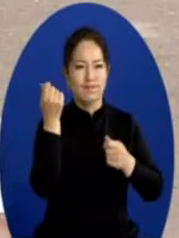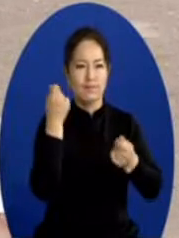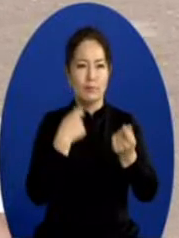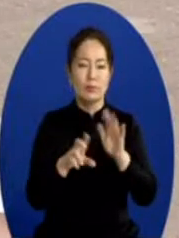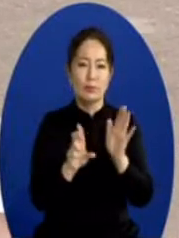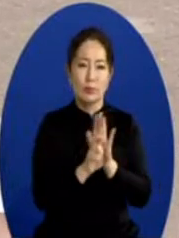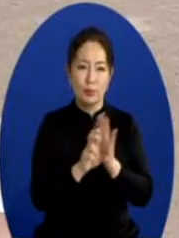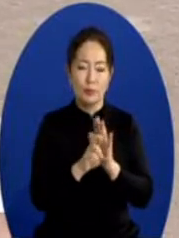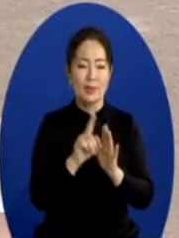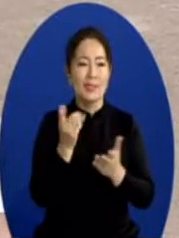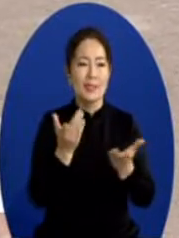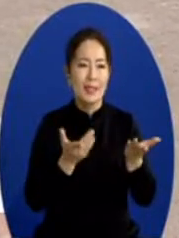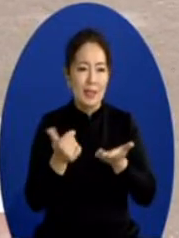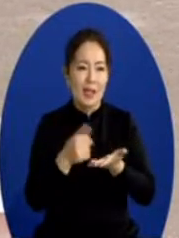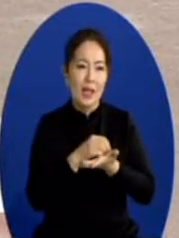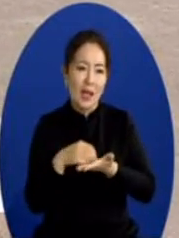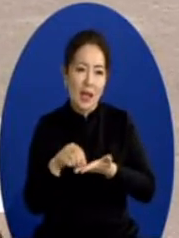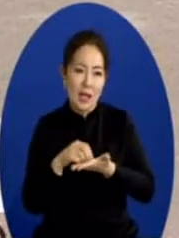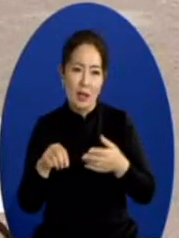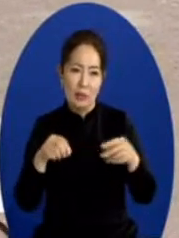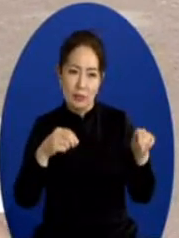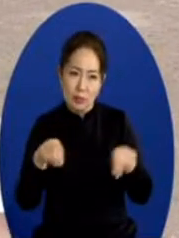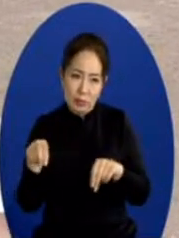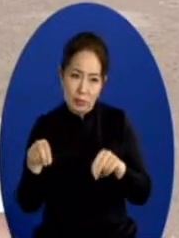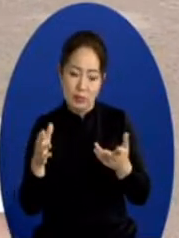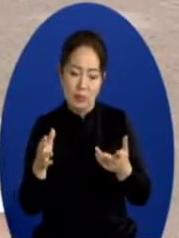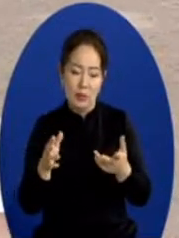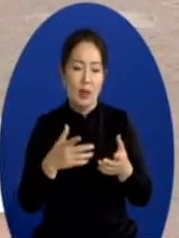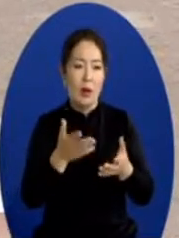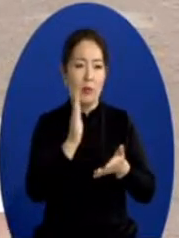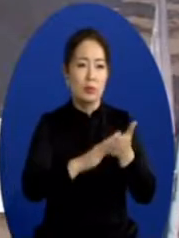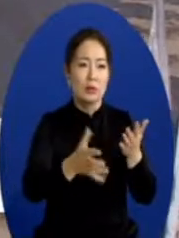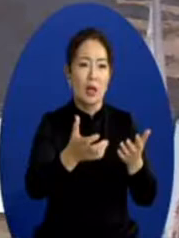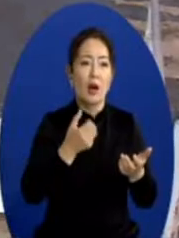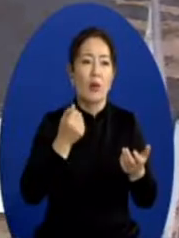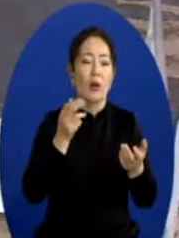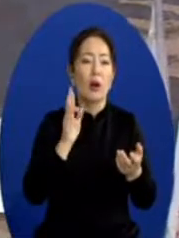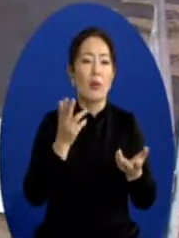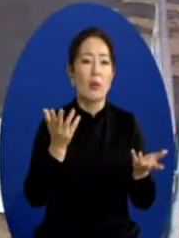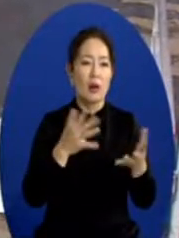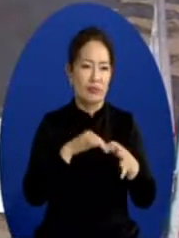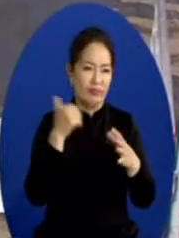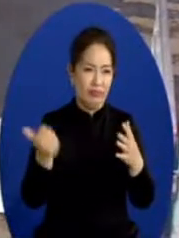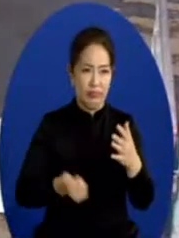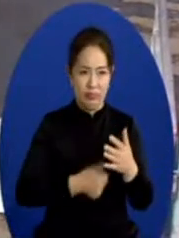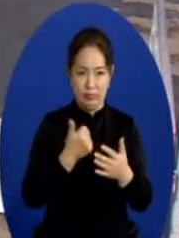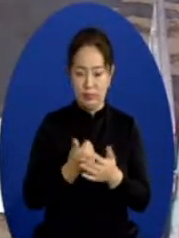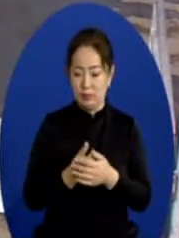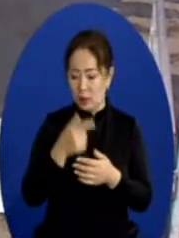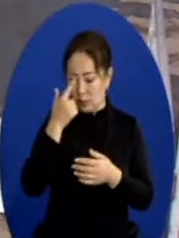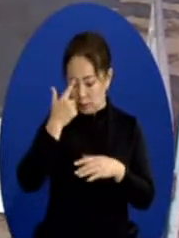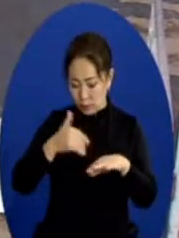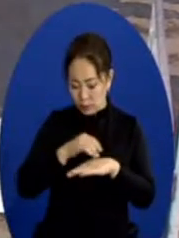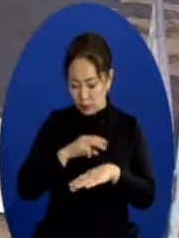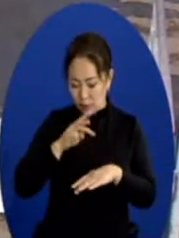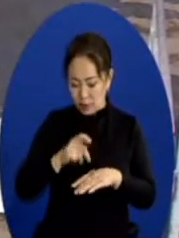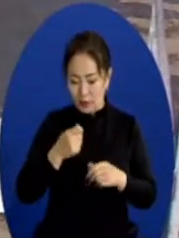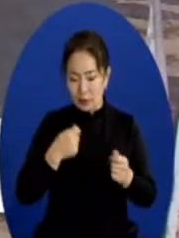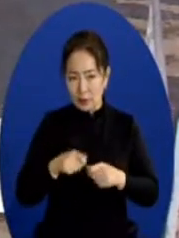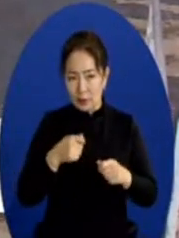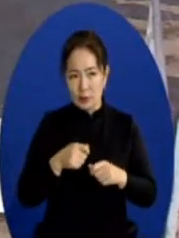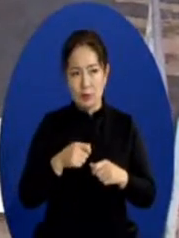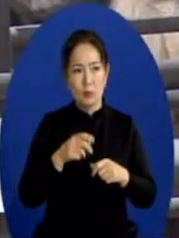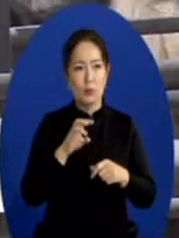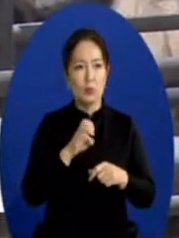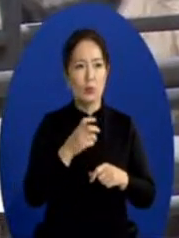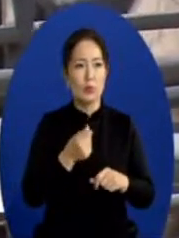зах зээлийн гэрээнүүд нь тийм ээ авах одоо компаниуд нь байгаа юм биш. Монгол улс мах экспортлж түүхий эдээ үн